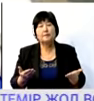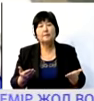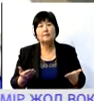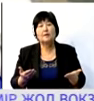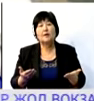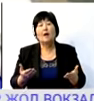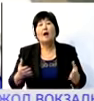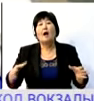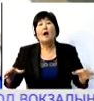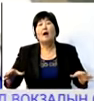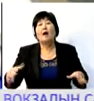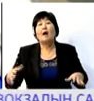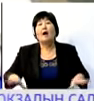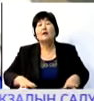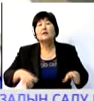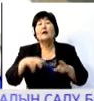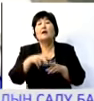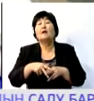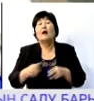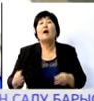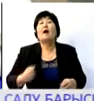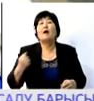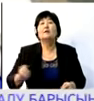атты әскердің құрылымы және